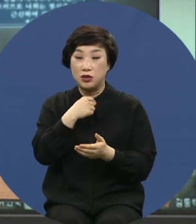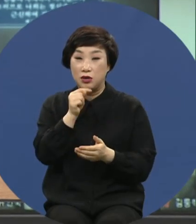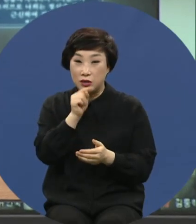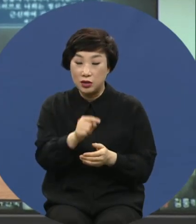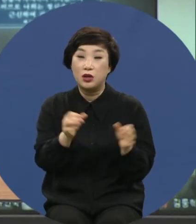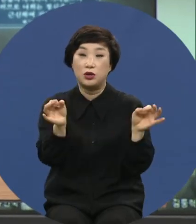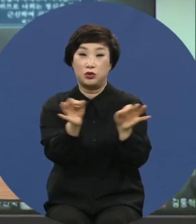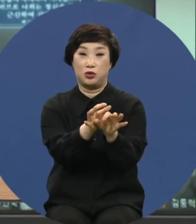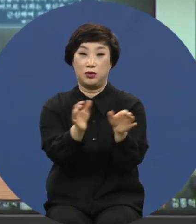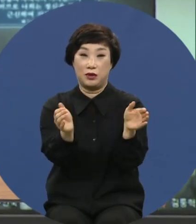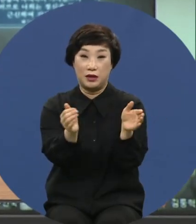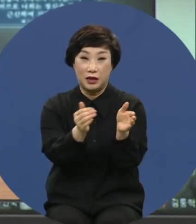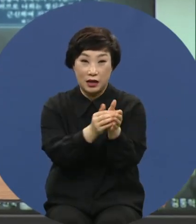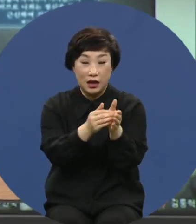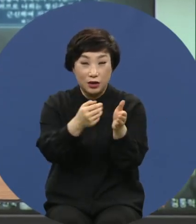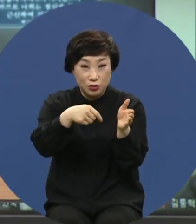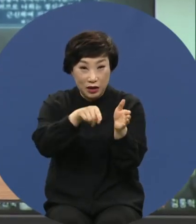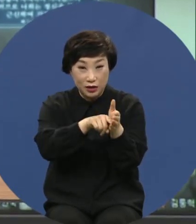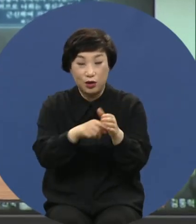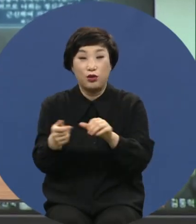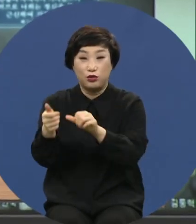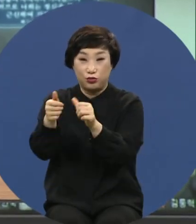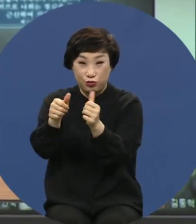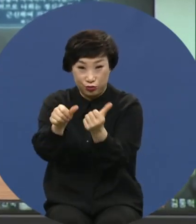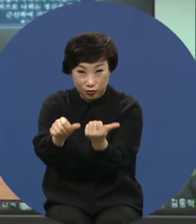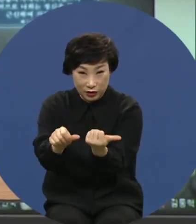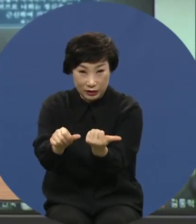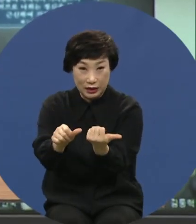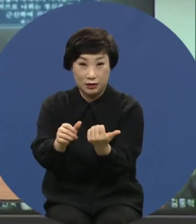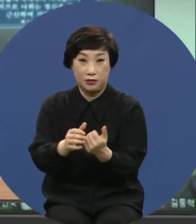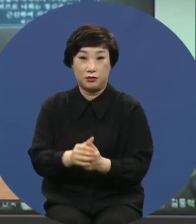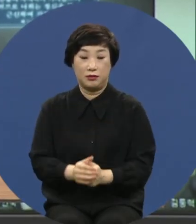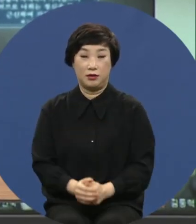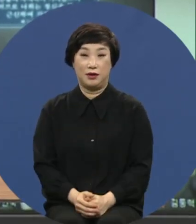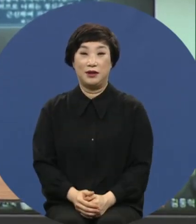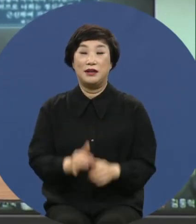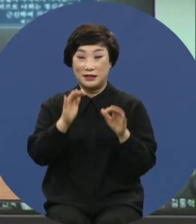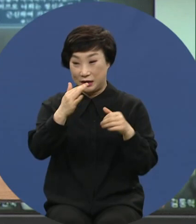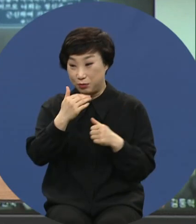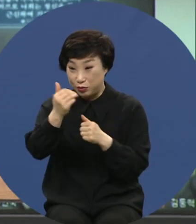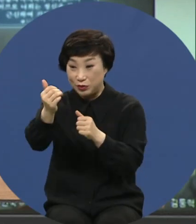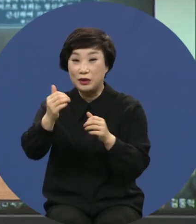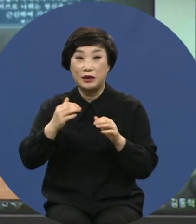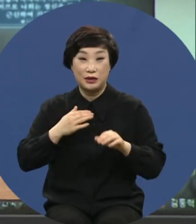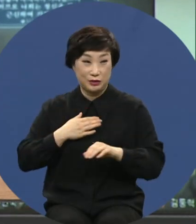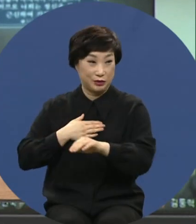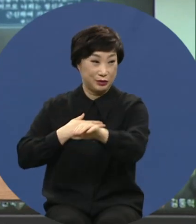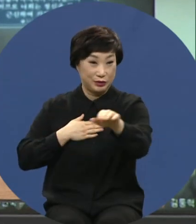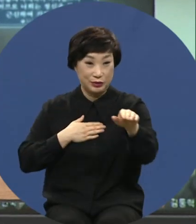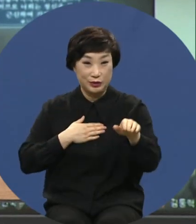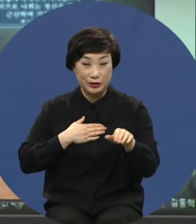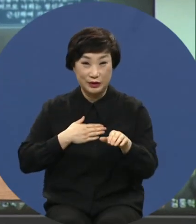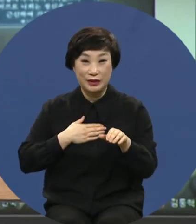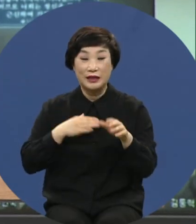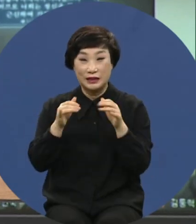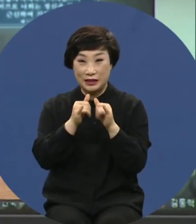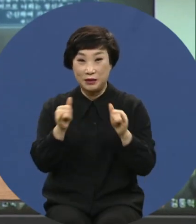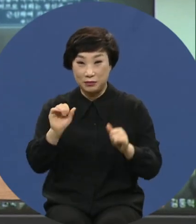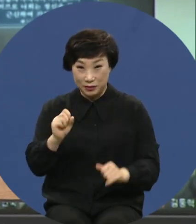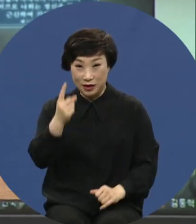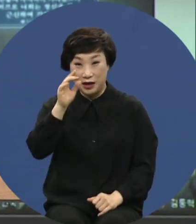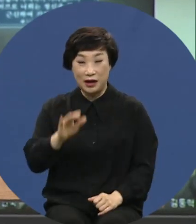죄를 속하시려고 죽으사 부르심을 입은 자로